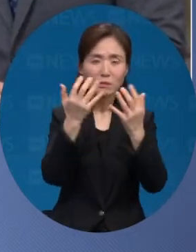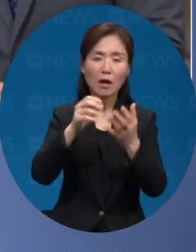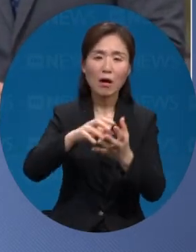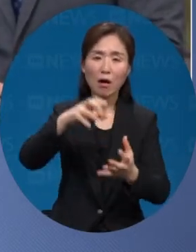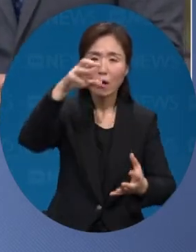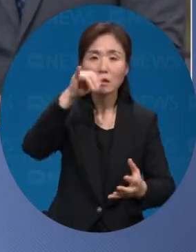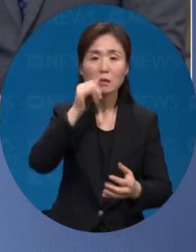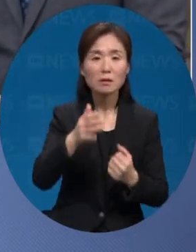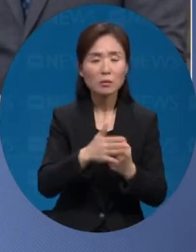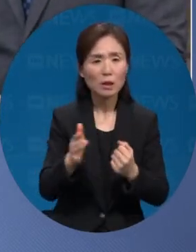상황입니다